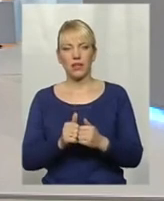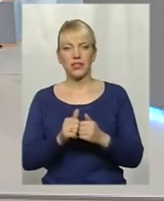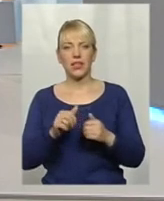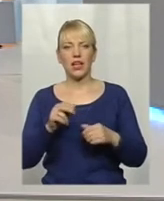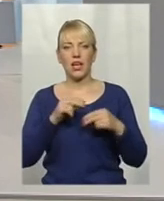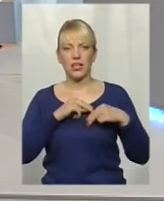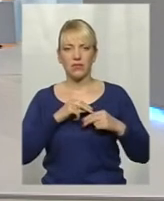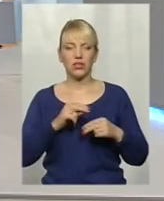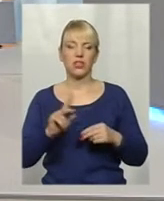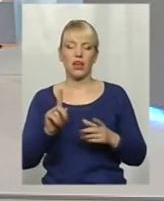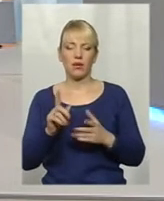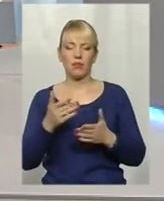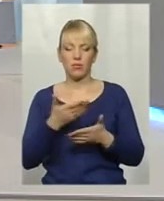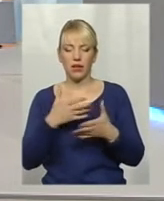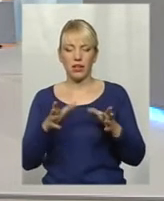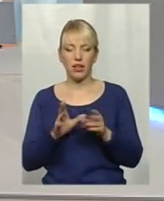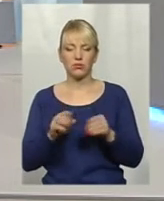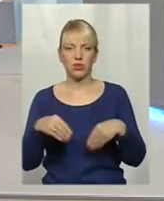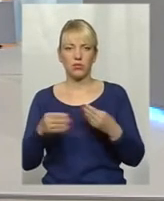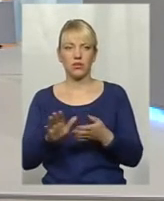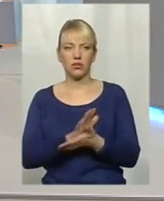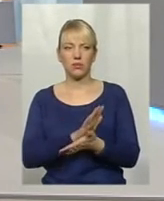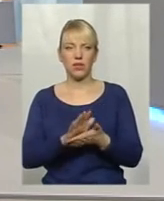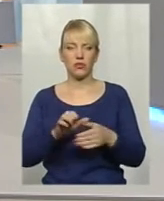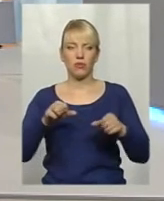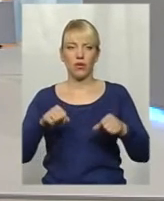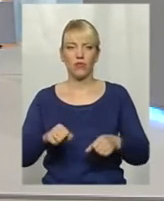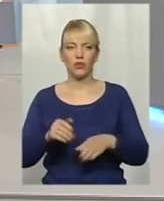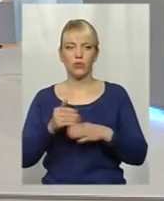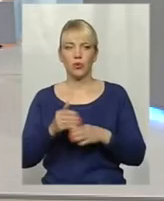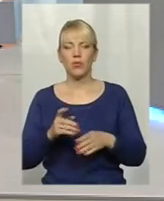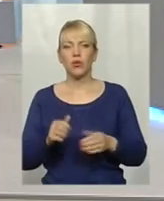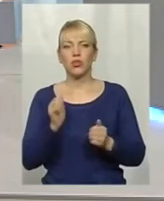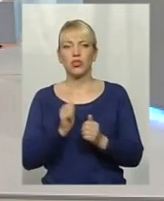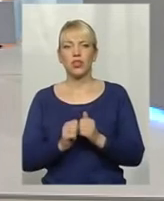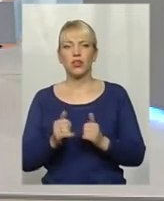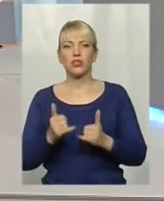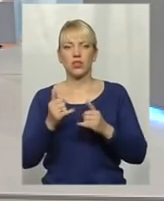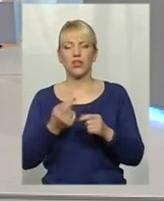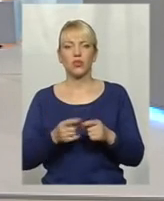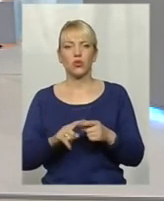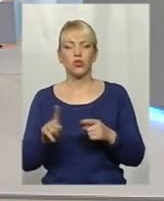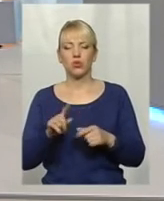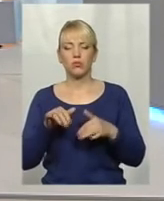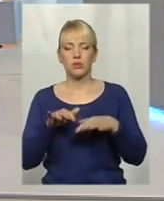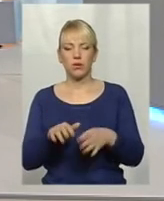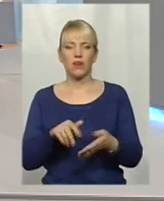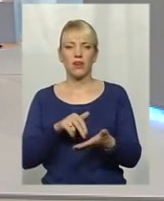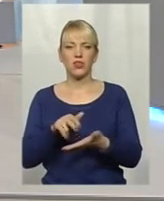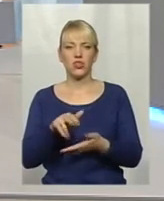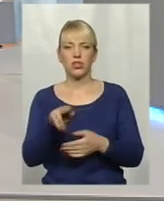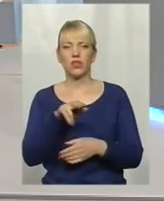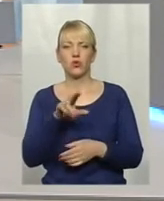безоплатну первинну правову допомогу. Досить часто для того, щоб справа дійшла до суду,